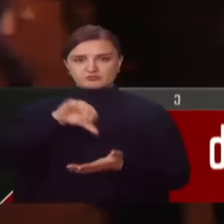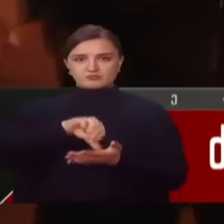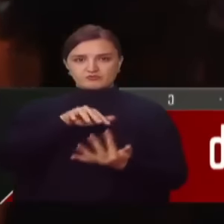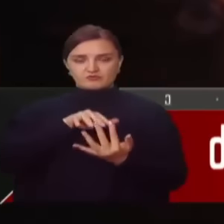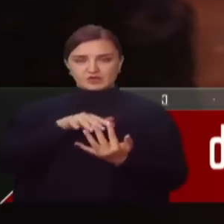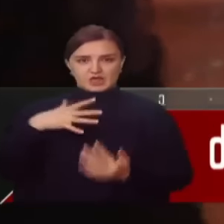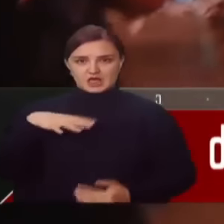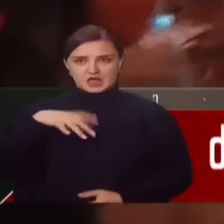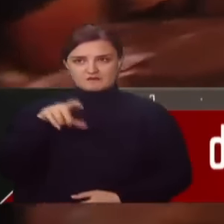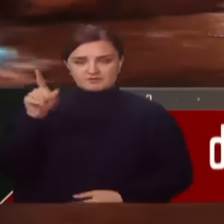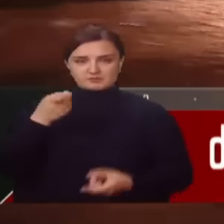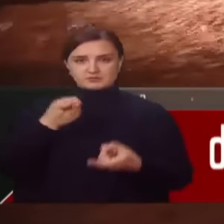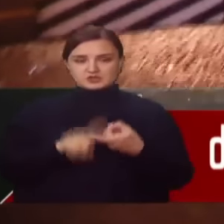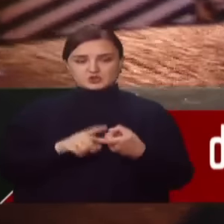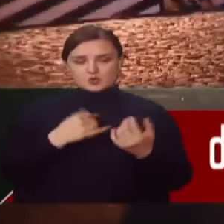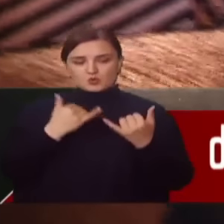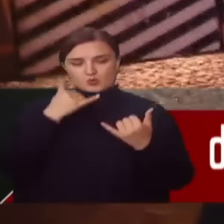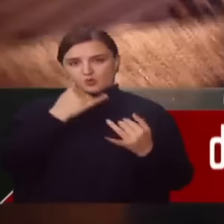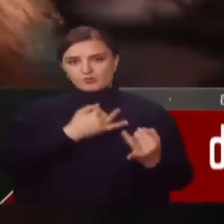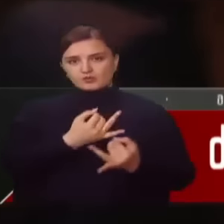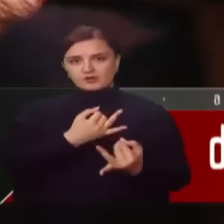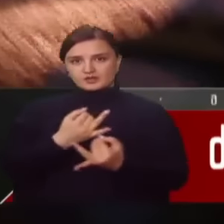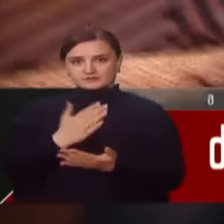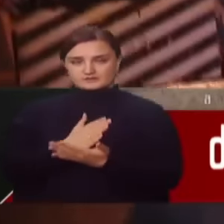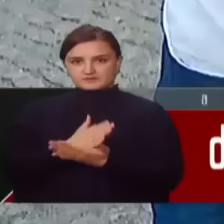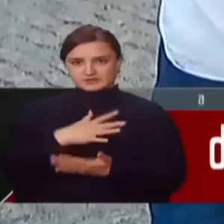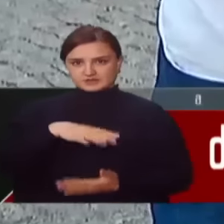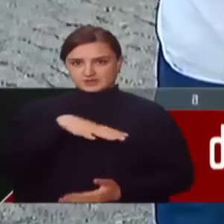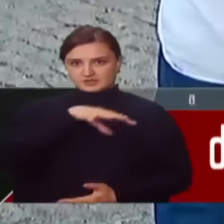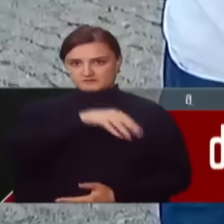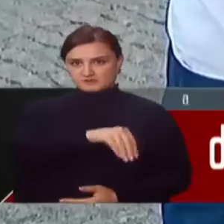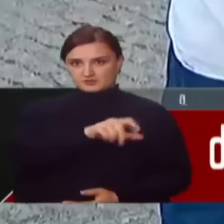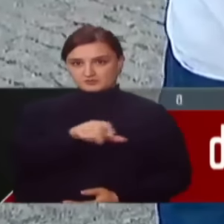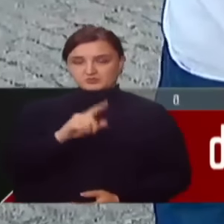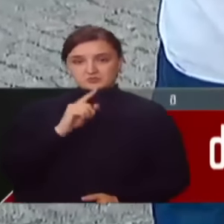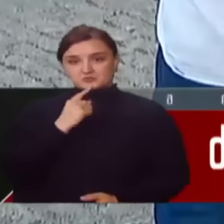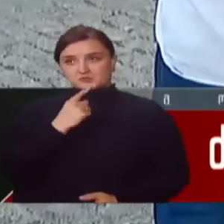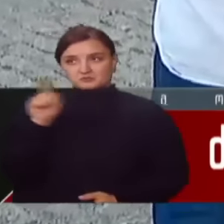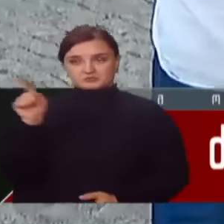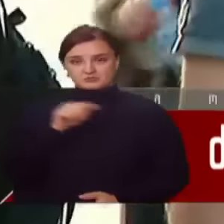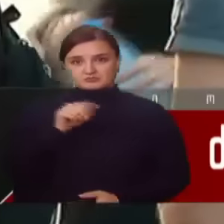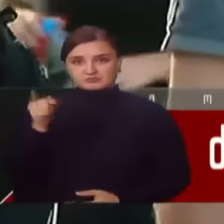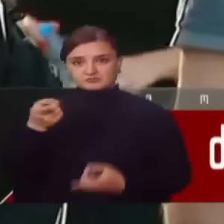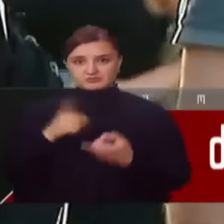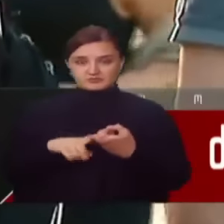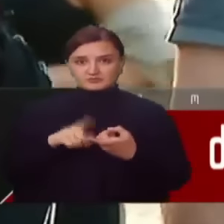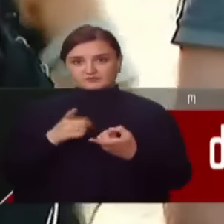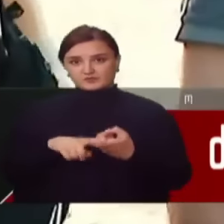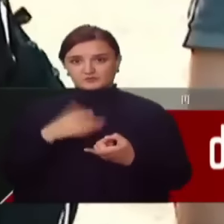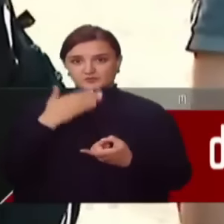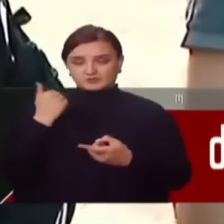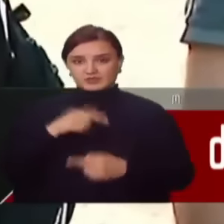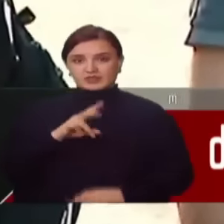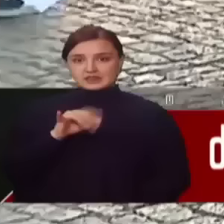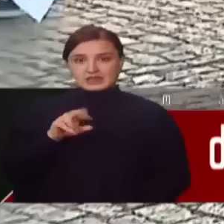რომლებსაც მჭიდრო კომუნიკაცია აქვთ საქართველოსში მყოფ თანამოაზრეებთან. რთული სათქმელია, ამ თანამოაზრეებში მოიაზრებს თუ არა სუსი, მაგალითად